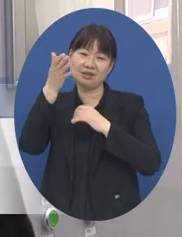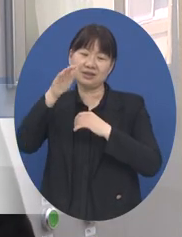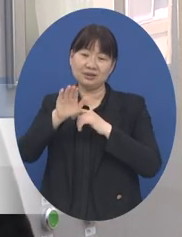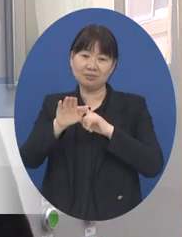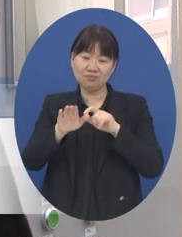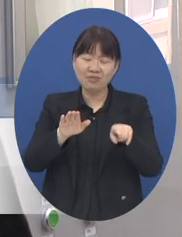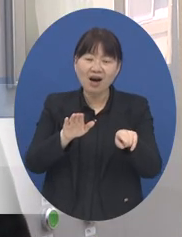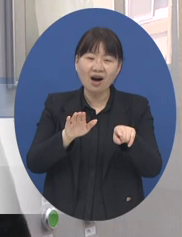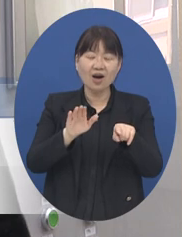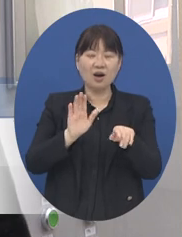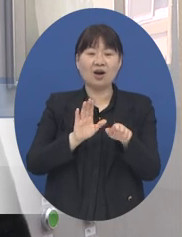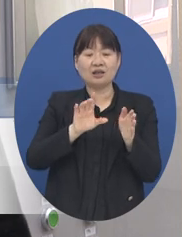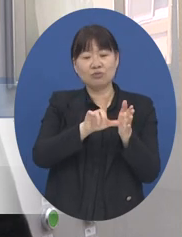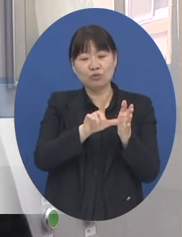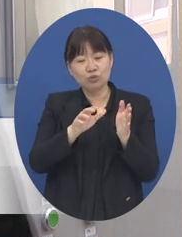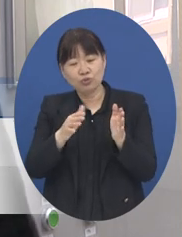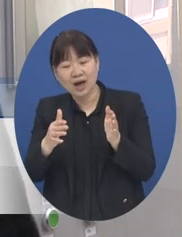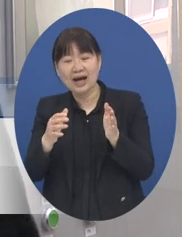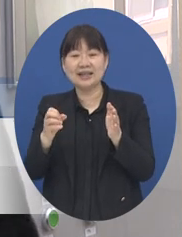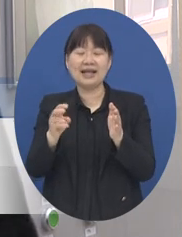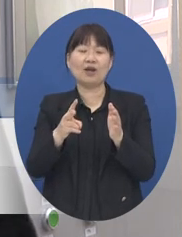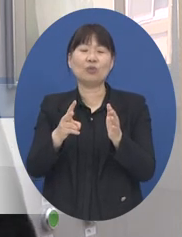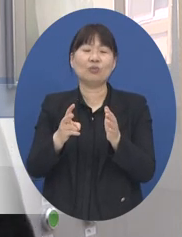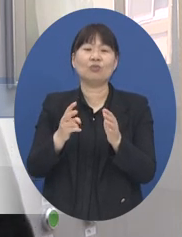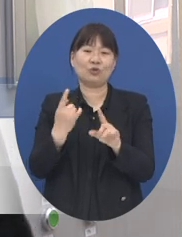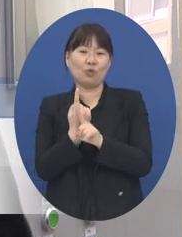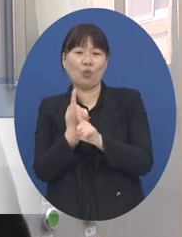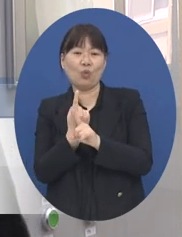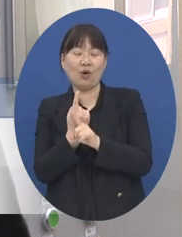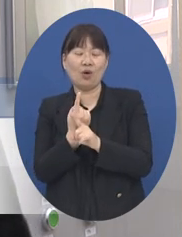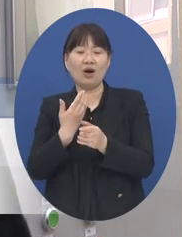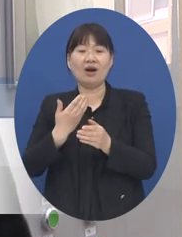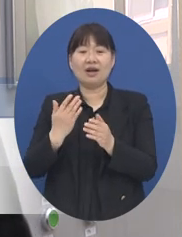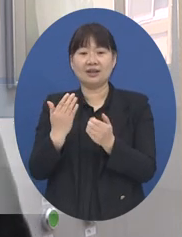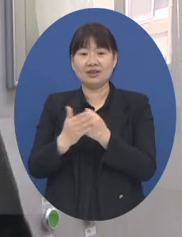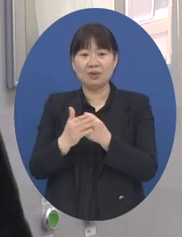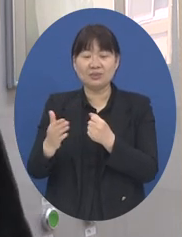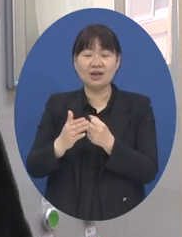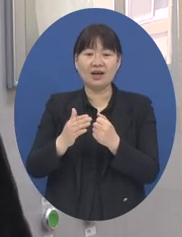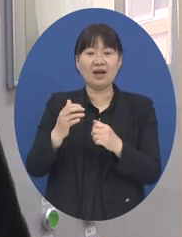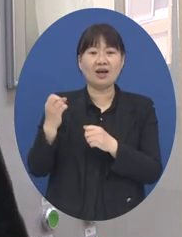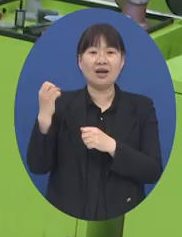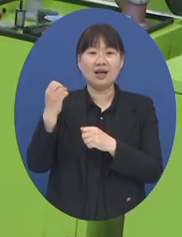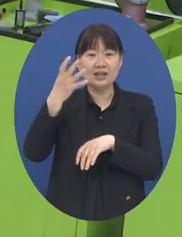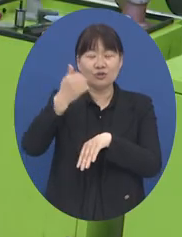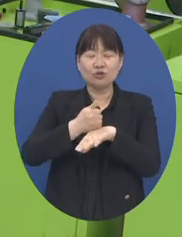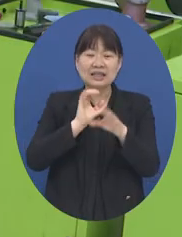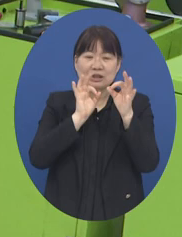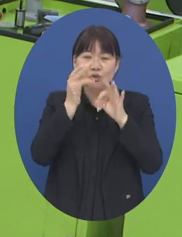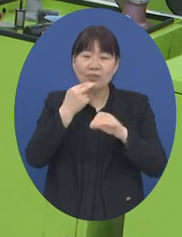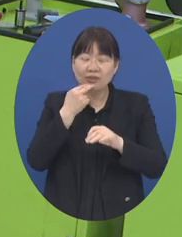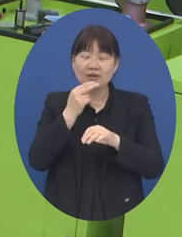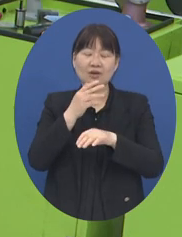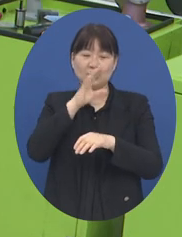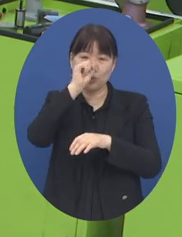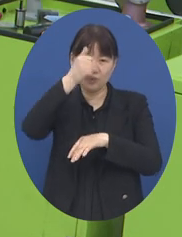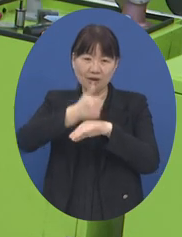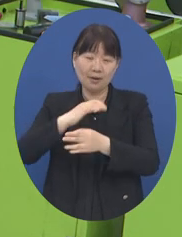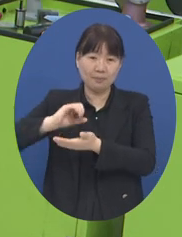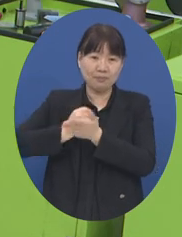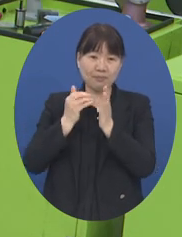회로 답하면서 옳다 따라 다 봐서 산과 제때 제 실수 없이 잘 한다면 좋은 결과 얻을 수 있었고 또 다른